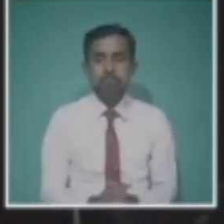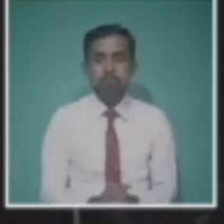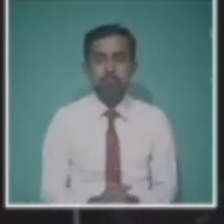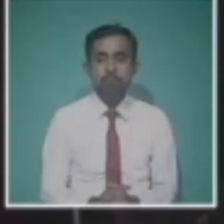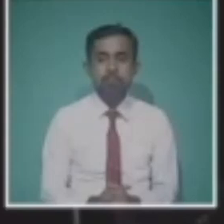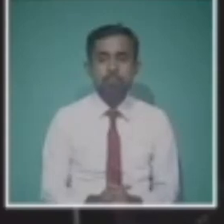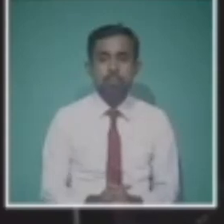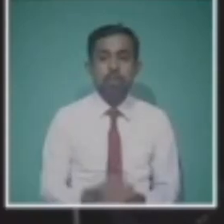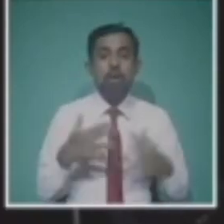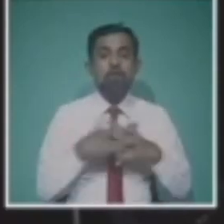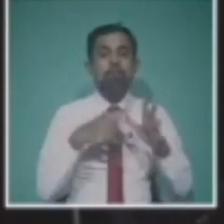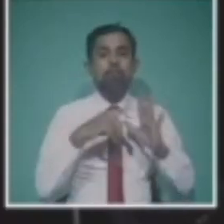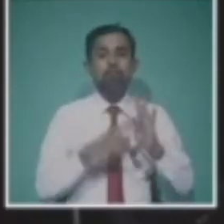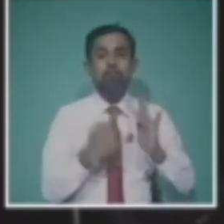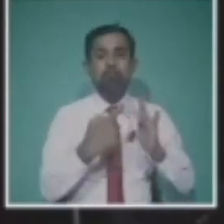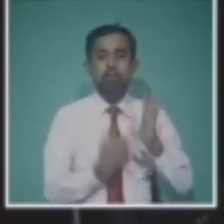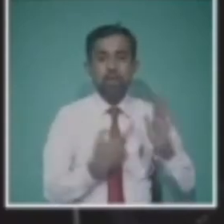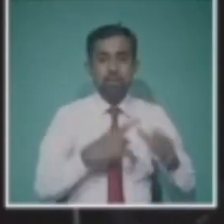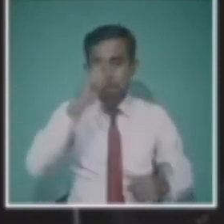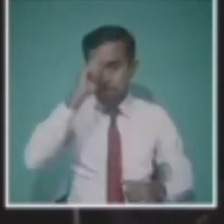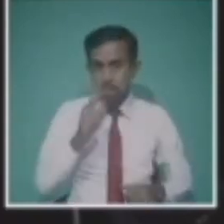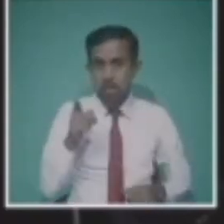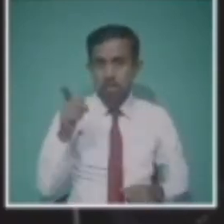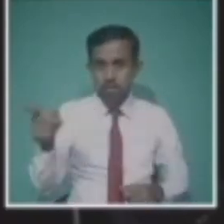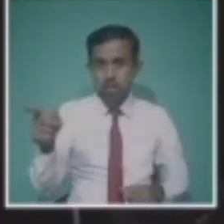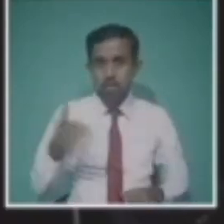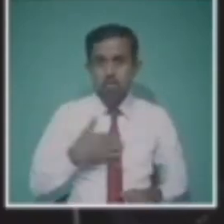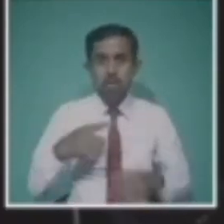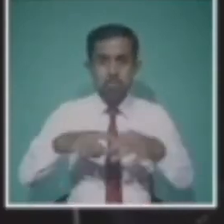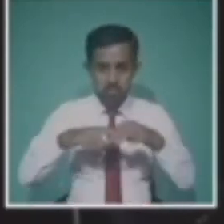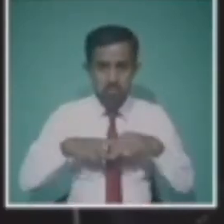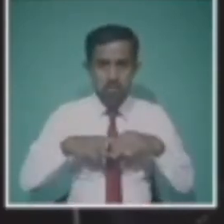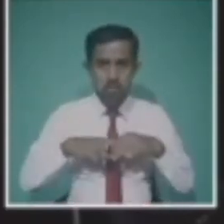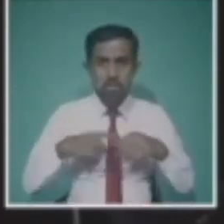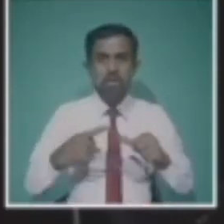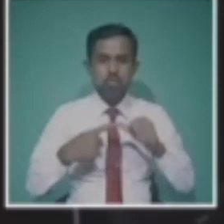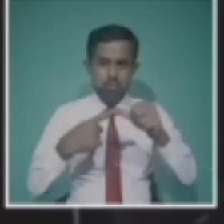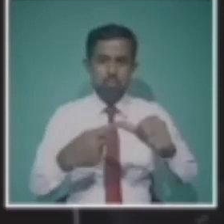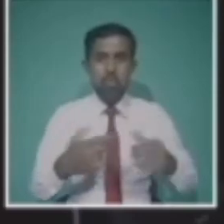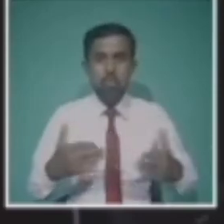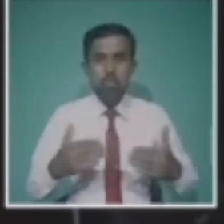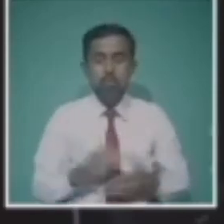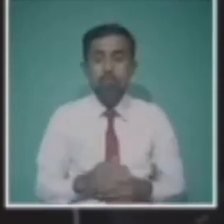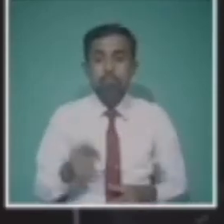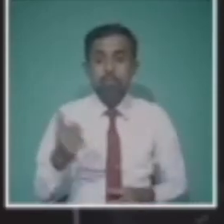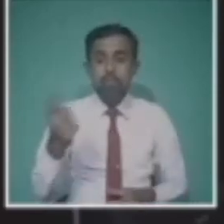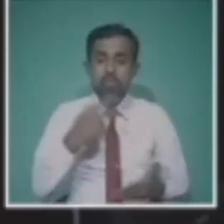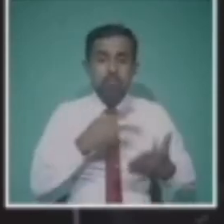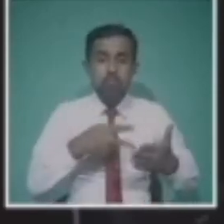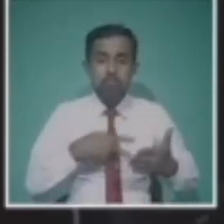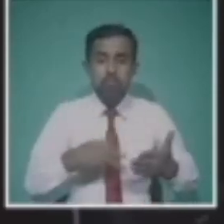මට අර වජිරාභය වර්ධන මහතාට එතුමා මගෙන් ප්‍රශ්නයක් ඇහුවා, උත්තරයක් දෙන්න තිබුණා. එතුමා කියවන්න